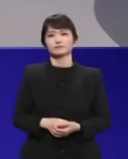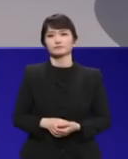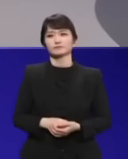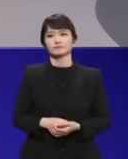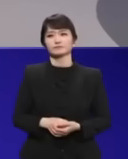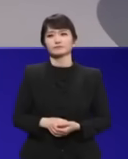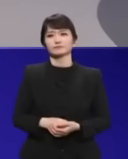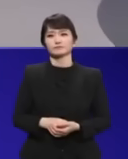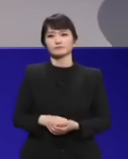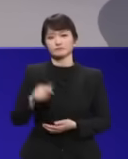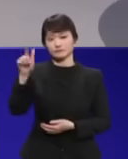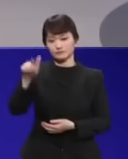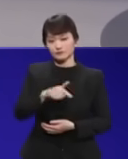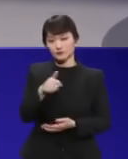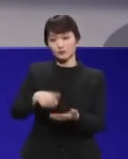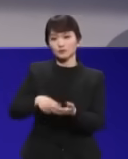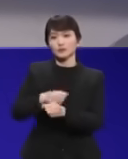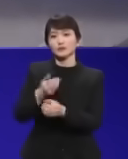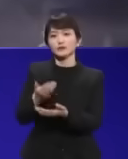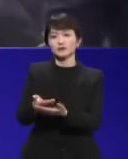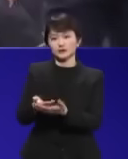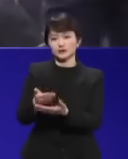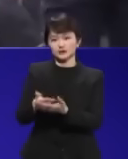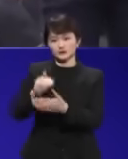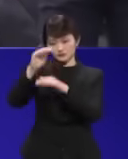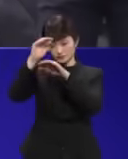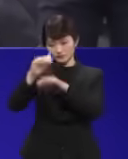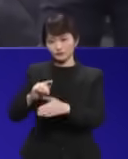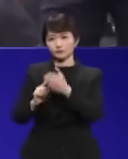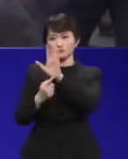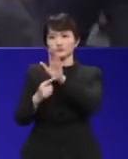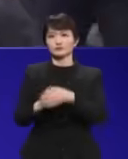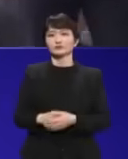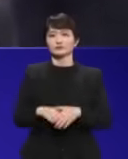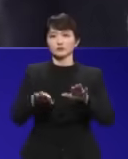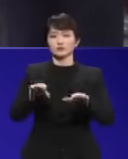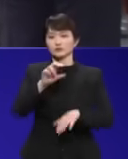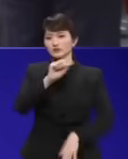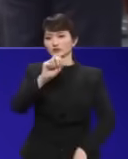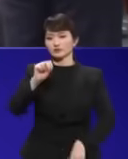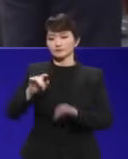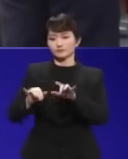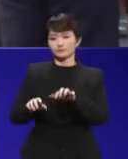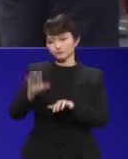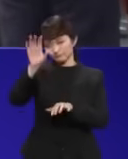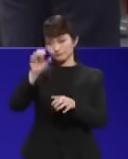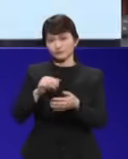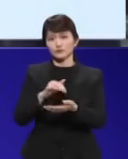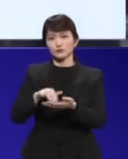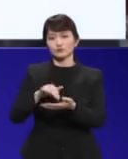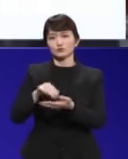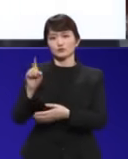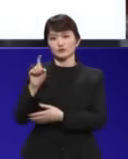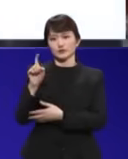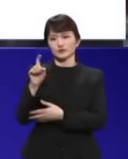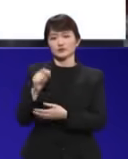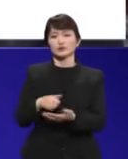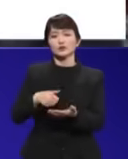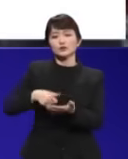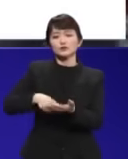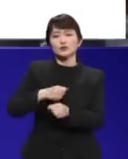동려 메시지를 내지 않았나요네 그렇습니다 오늘 한동 위원장은 소셜미디어에 모두 차례 시을 올